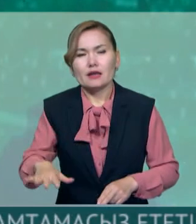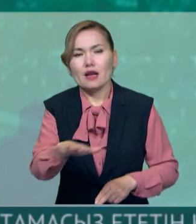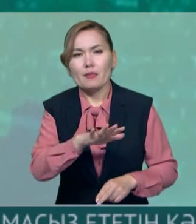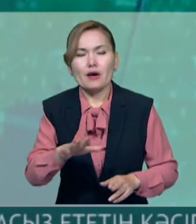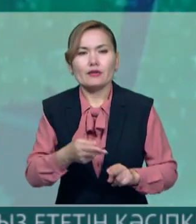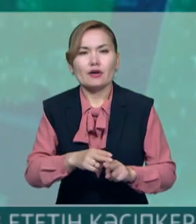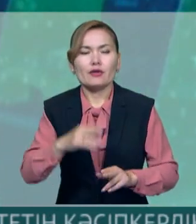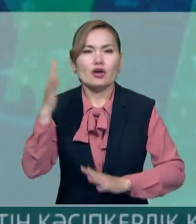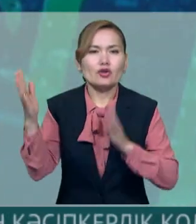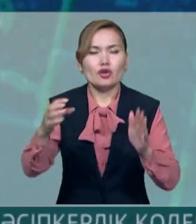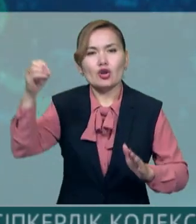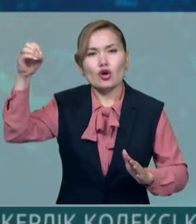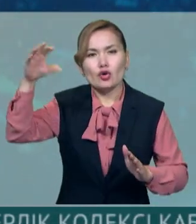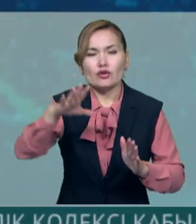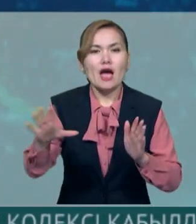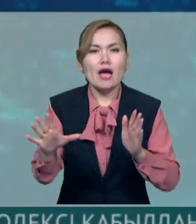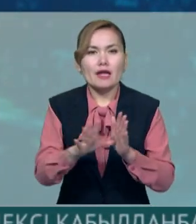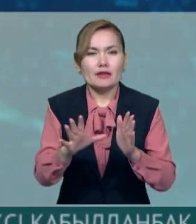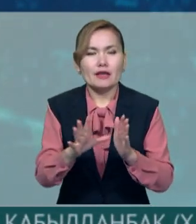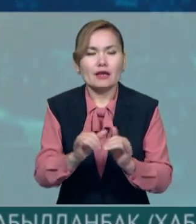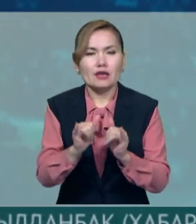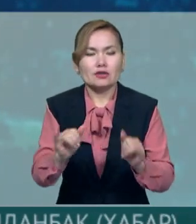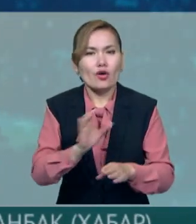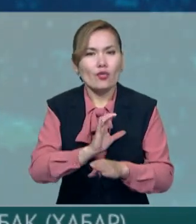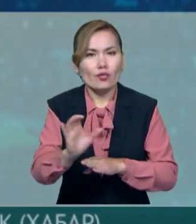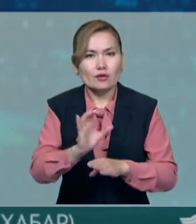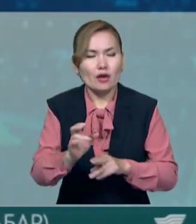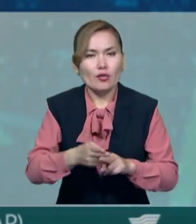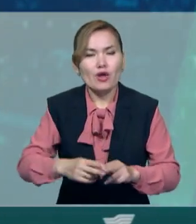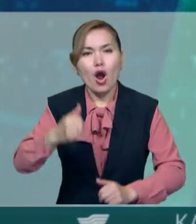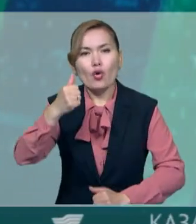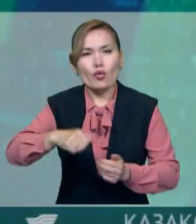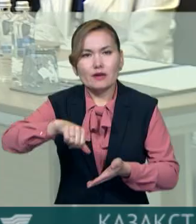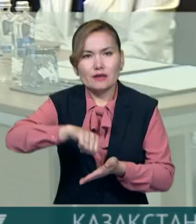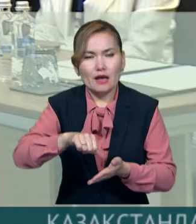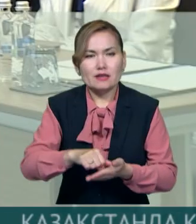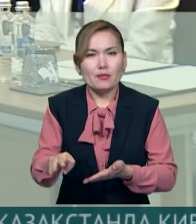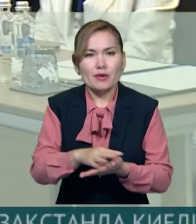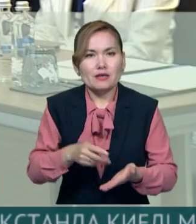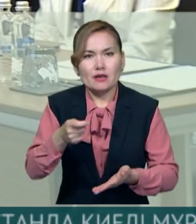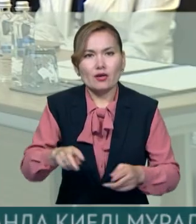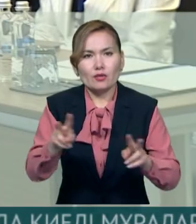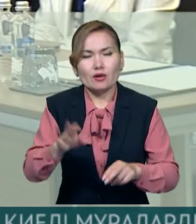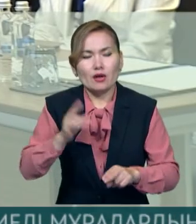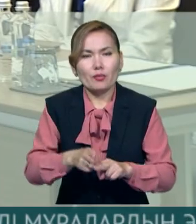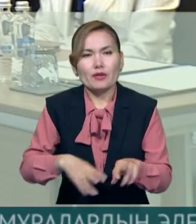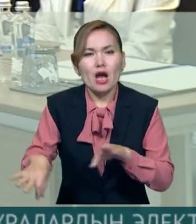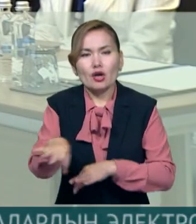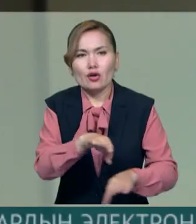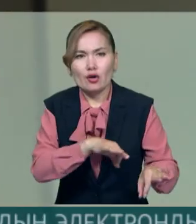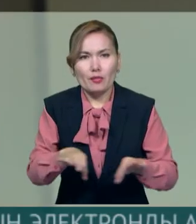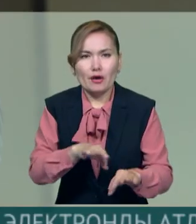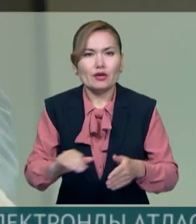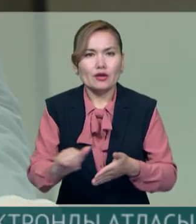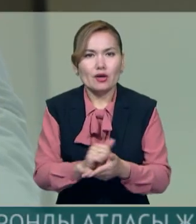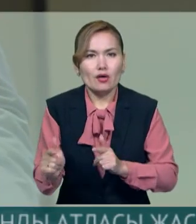конкурс арқылы іріктеледі. Бұл туралы энергетика министрі Қанат Бозымбаев мәлімдеді. Оның айтуынша жобалардың аукциондық жүйесі